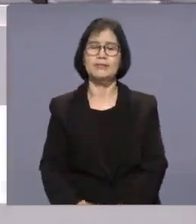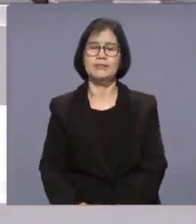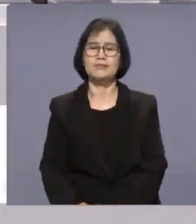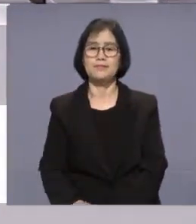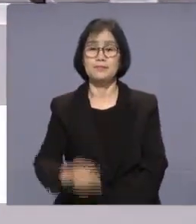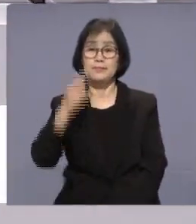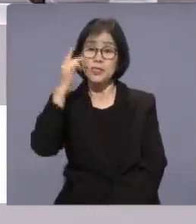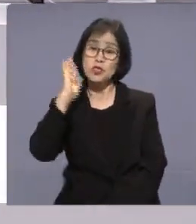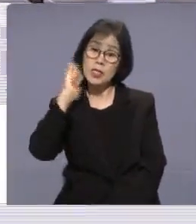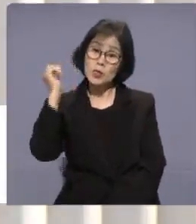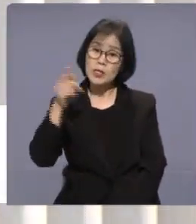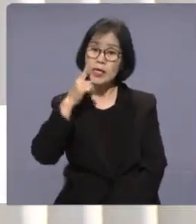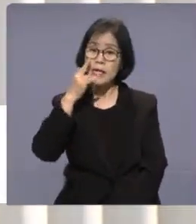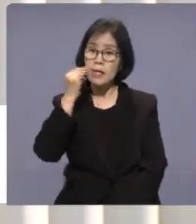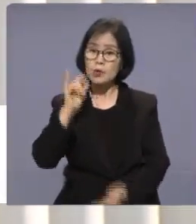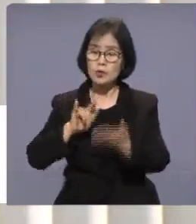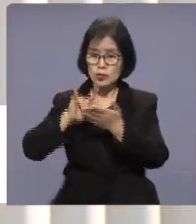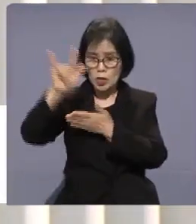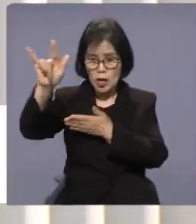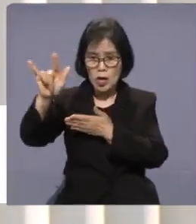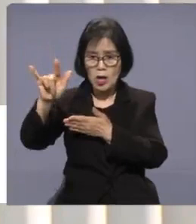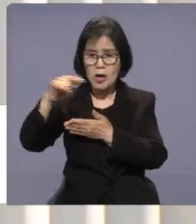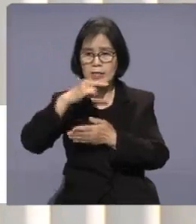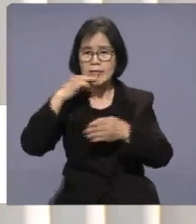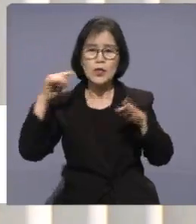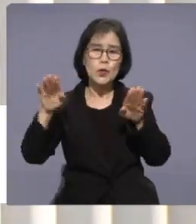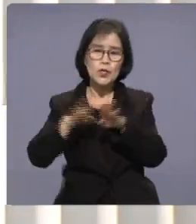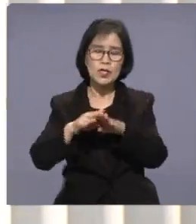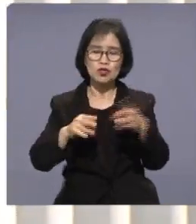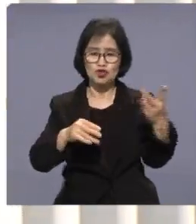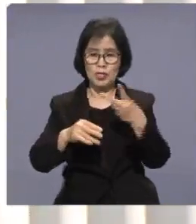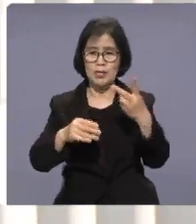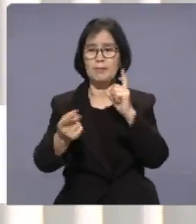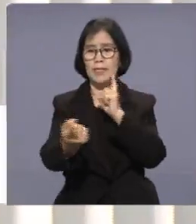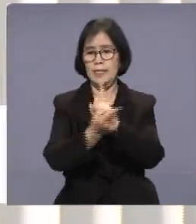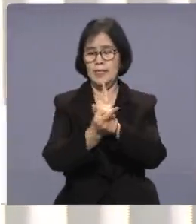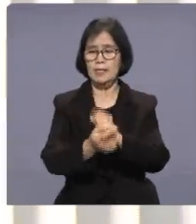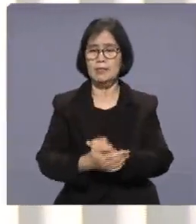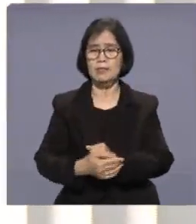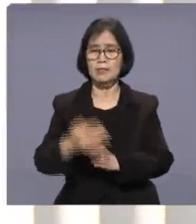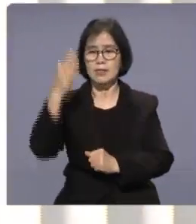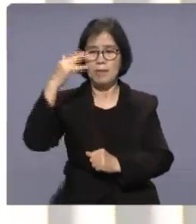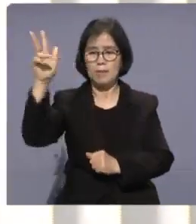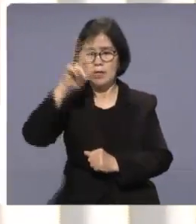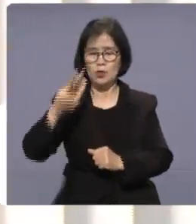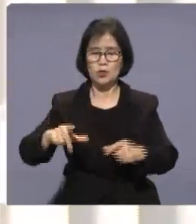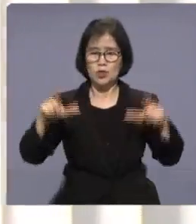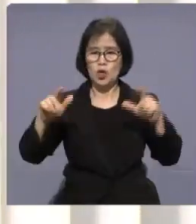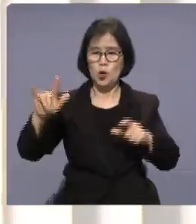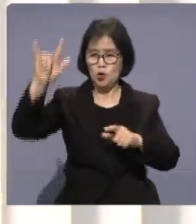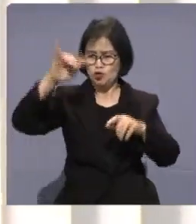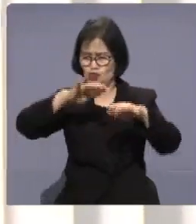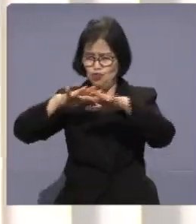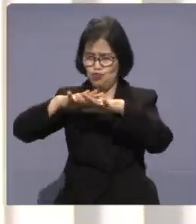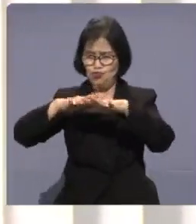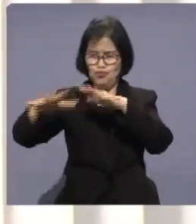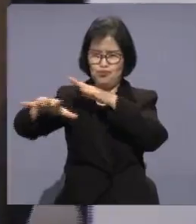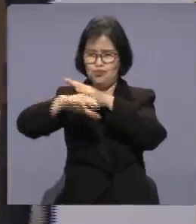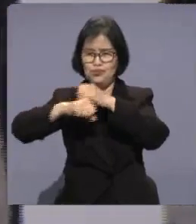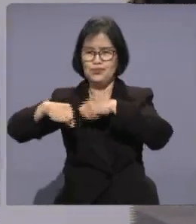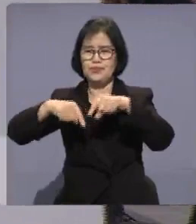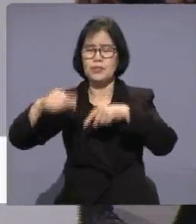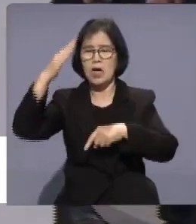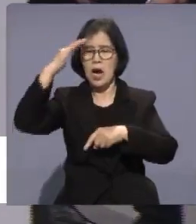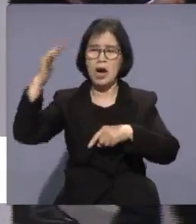바이든 대통령이 일본으로 떠나는 모레에도 두 정상은 만나는데요. 한반도 전역에 공중작전을 지휘하는